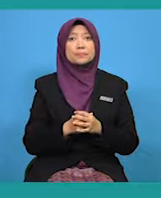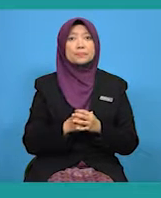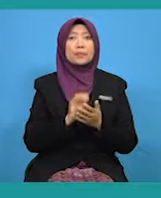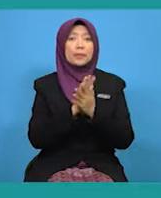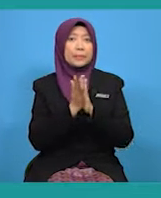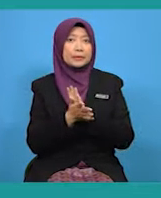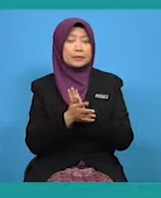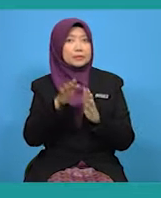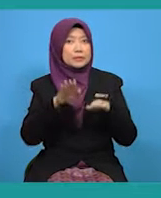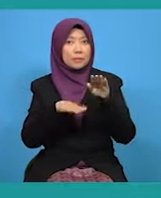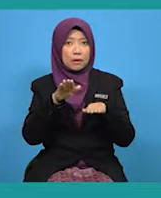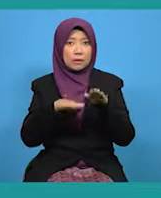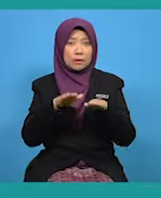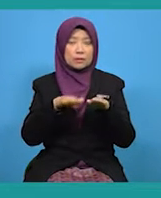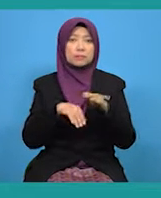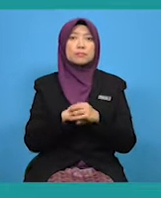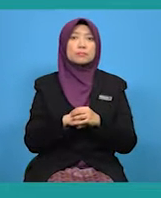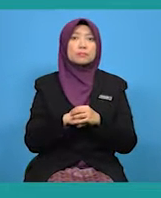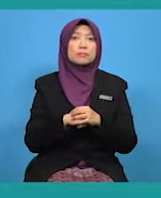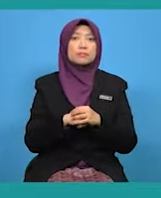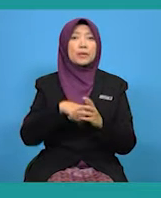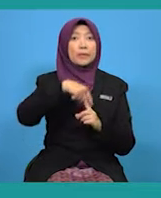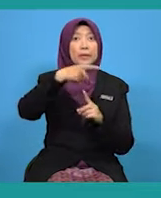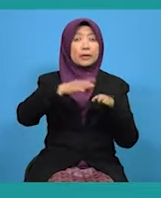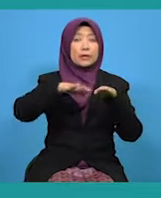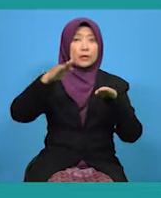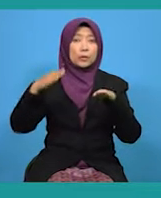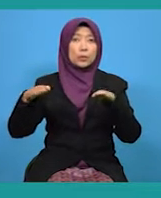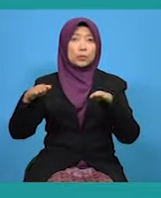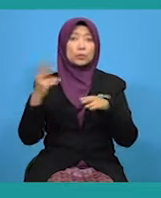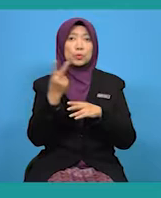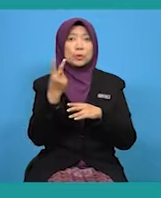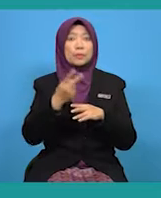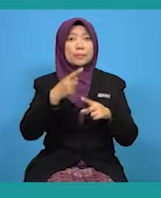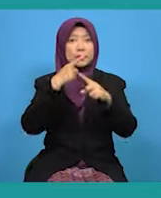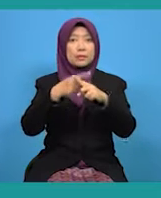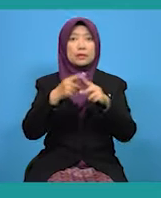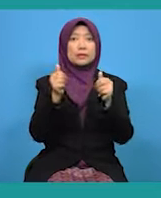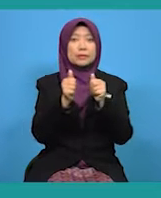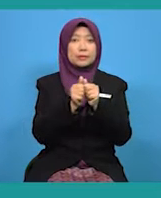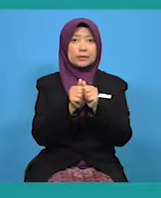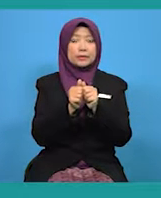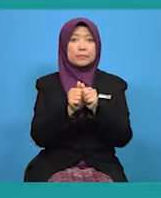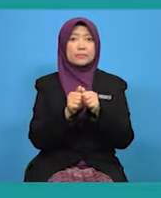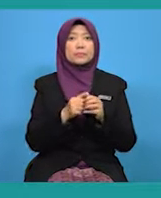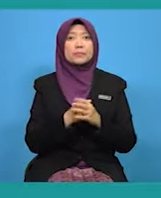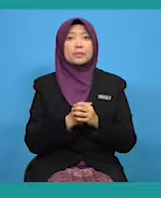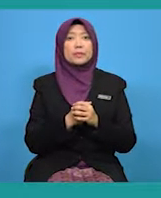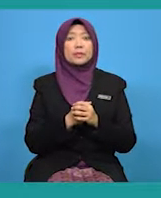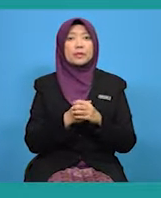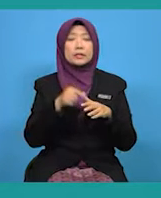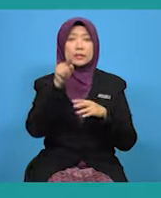make keseimbanggan berlaku apabila Club bocoran bersilang dengan kalau subjek